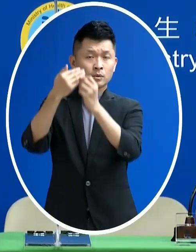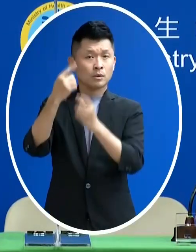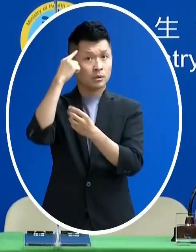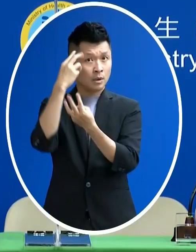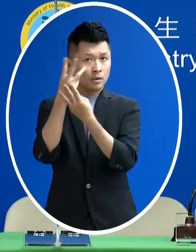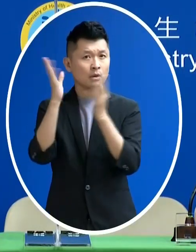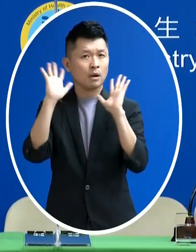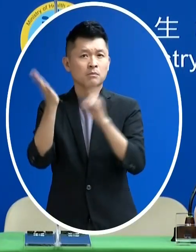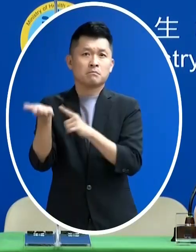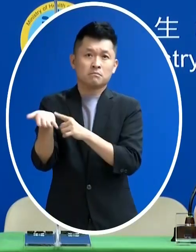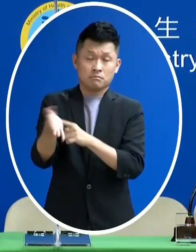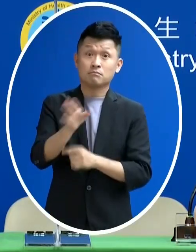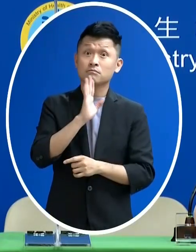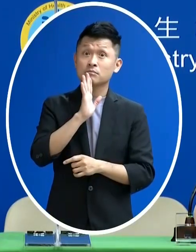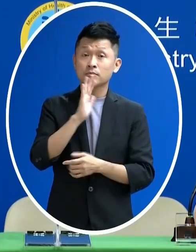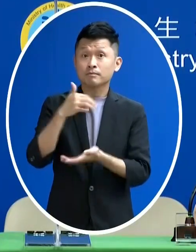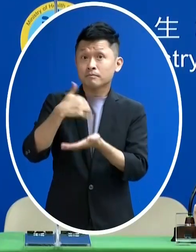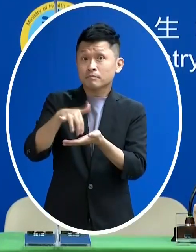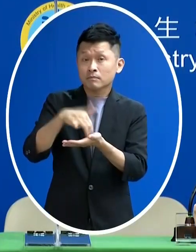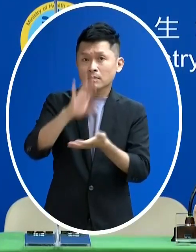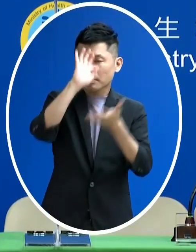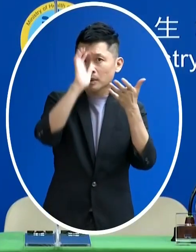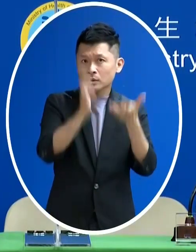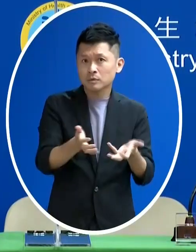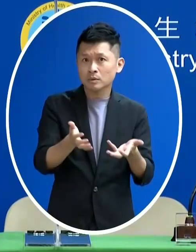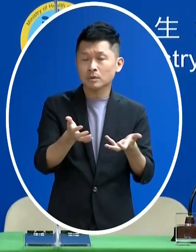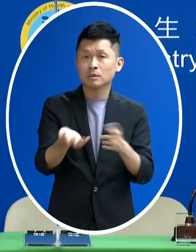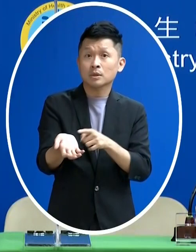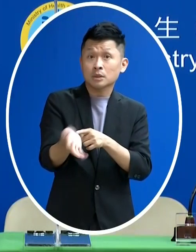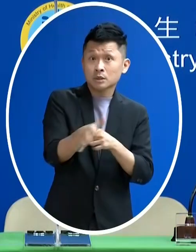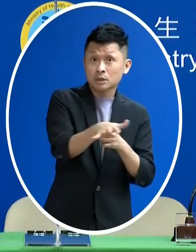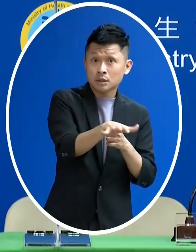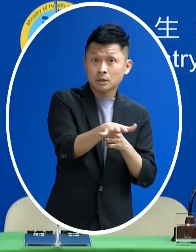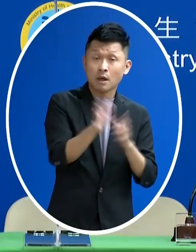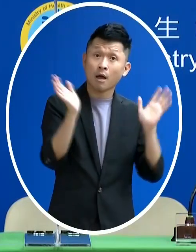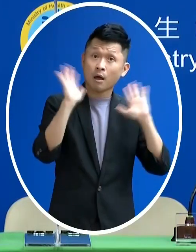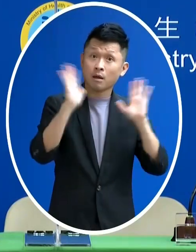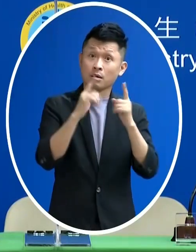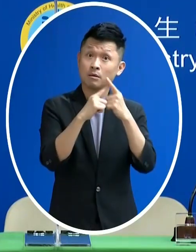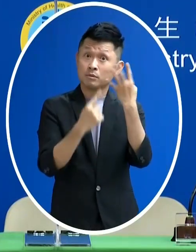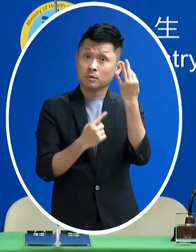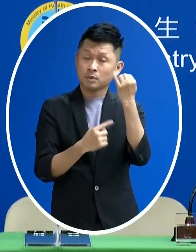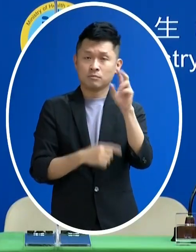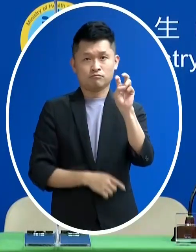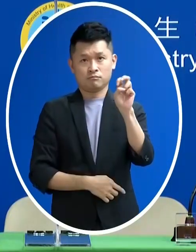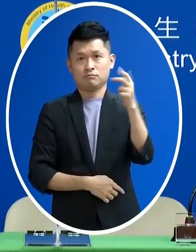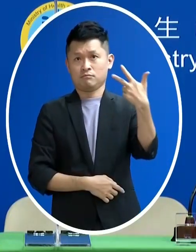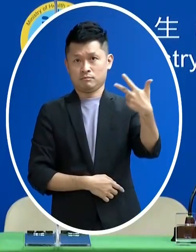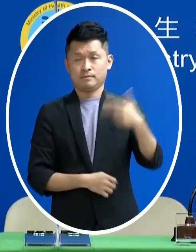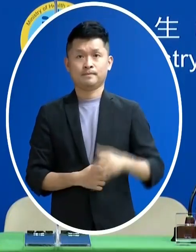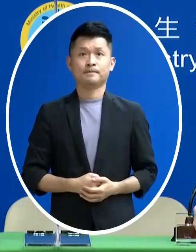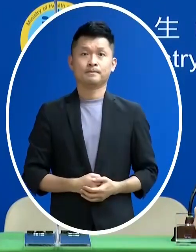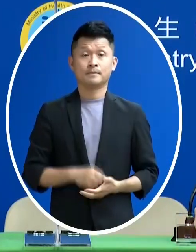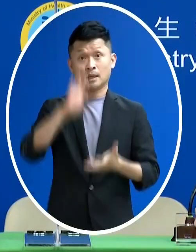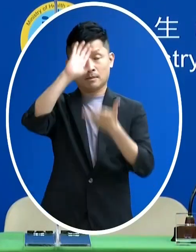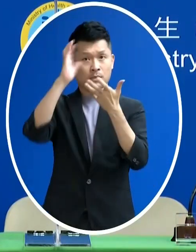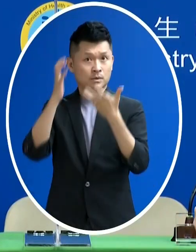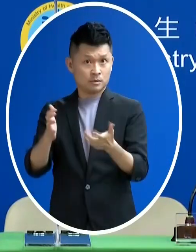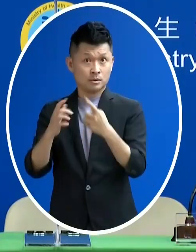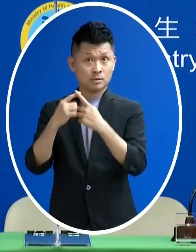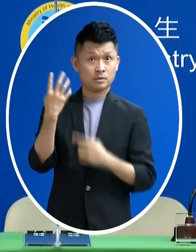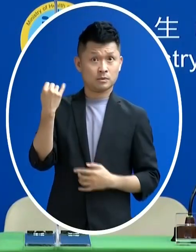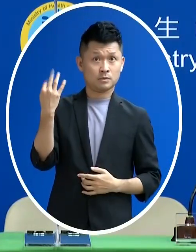亡个案，目前累积的这个重症死亡的个案在儿童的部分是27位，那在重症的人数